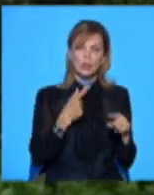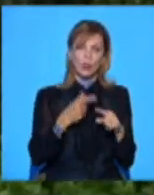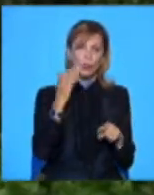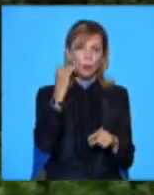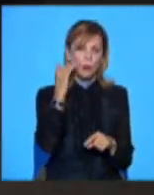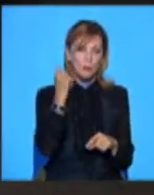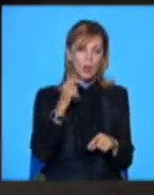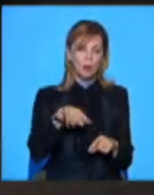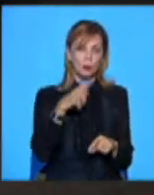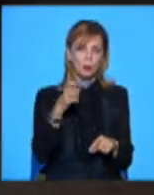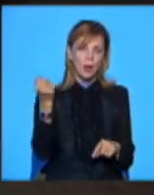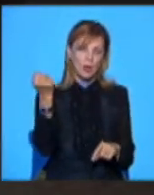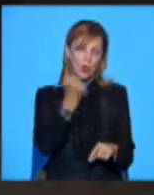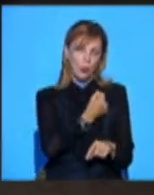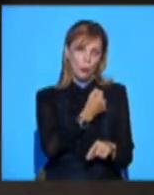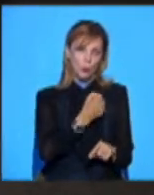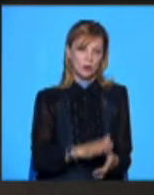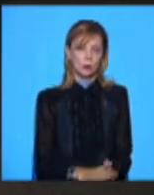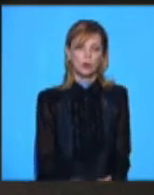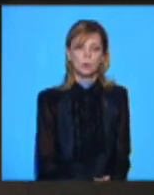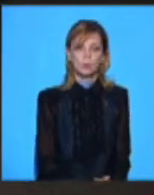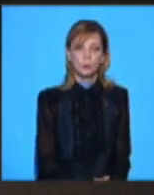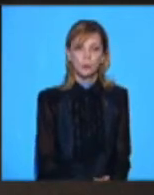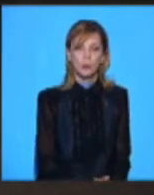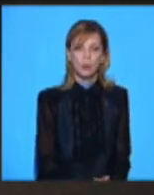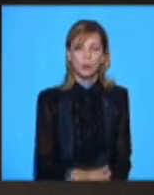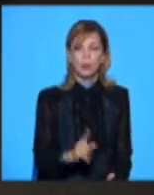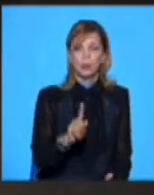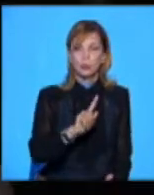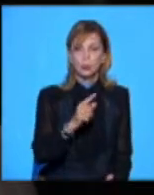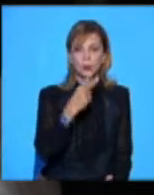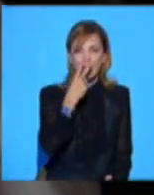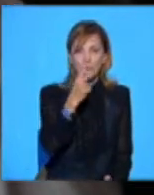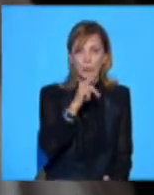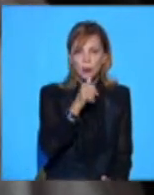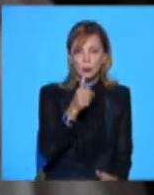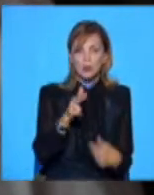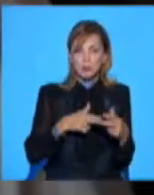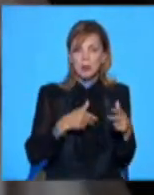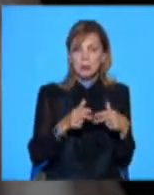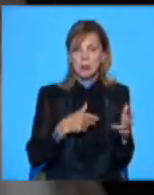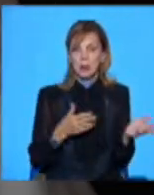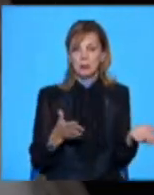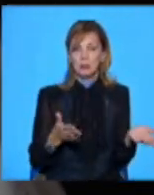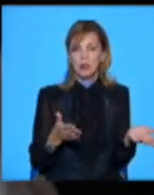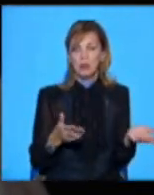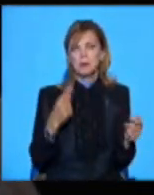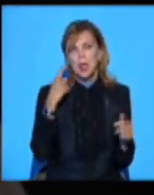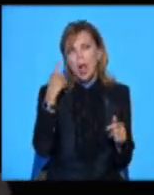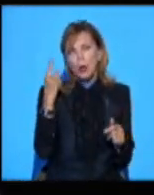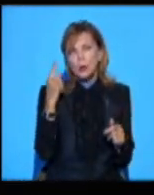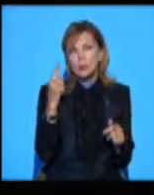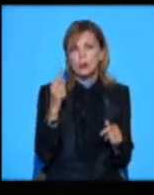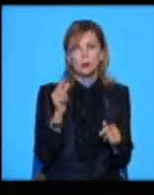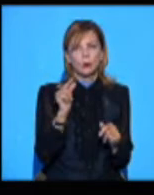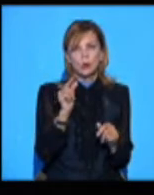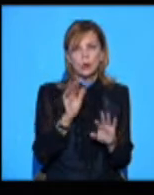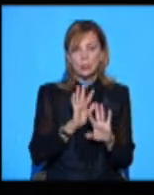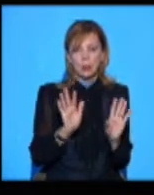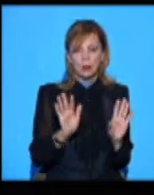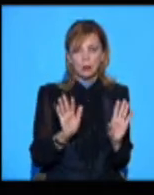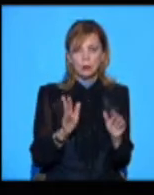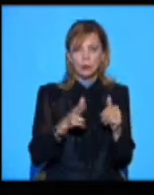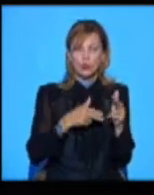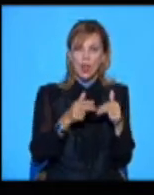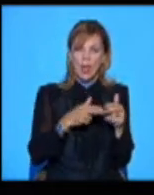din urmă, i-a curmat viața femeii. Nu s-a văzut niciun scandal. Deci s-a auzit doar. S-a auzit